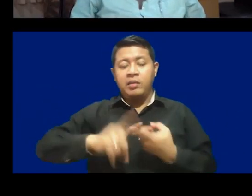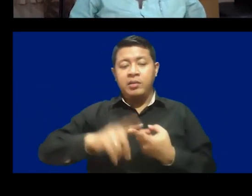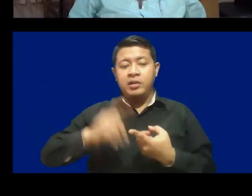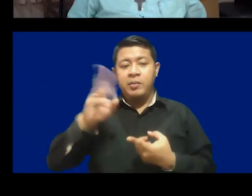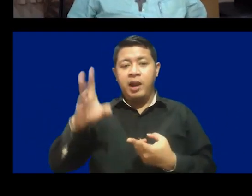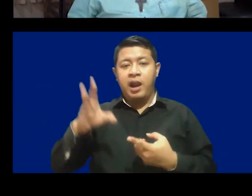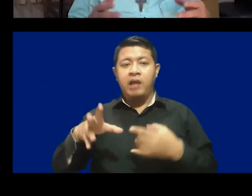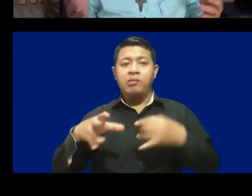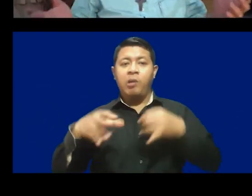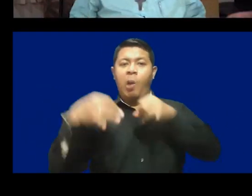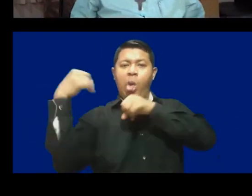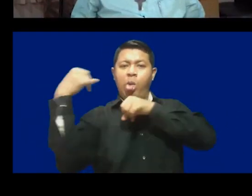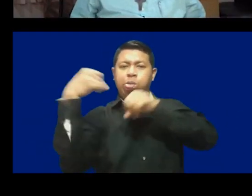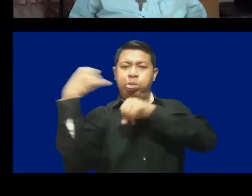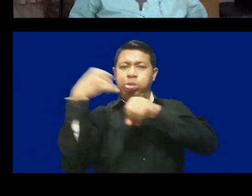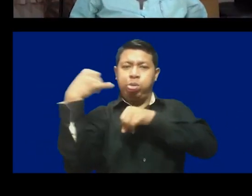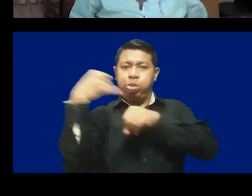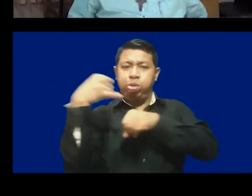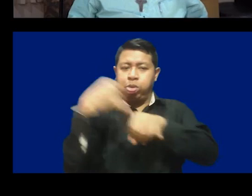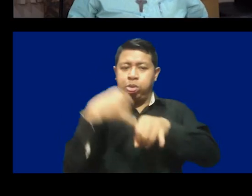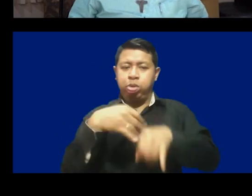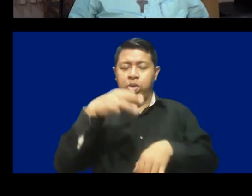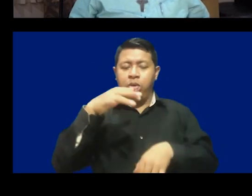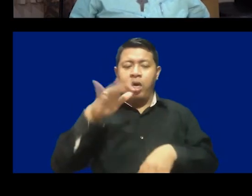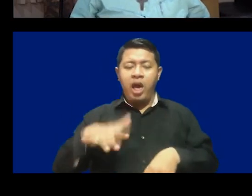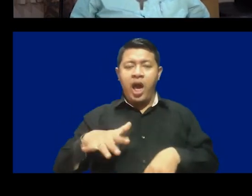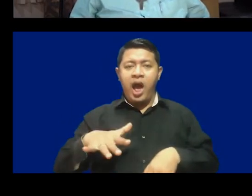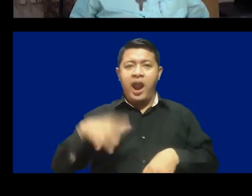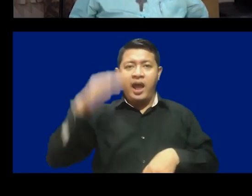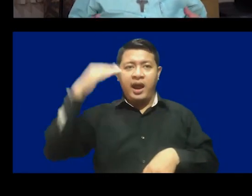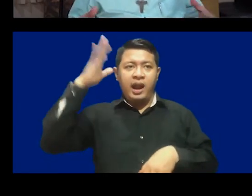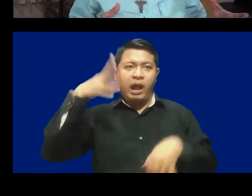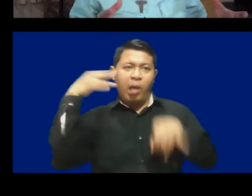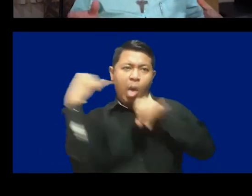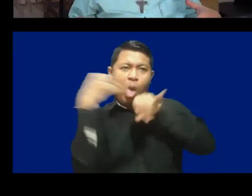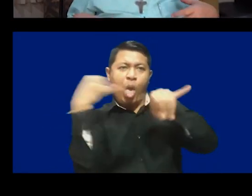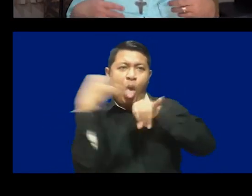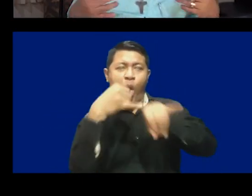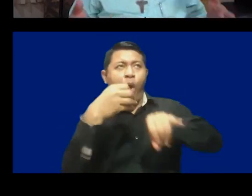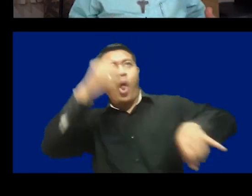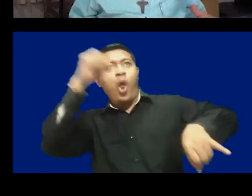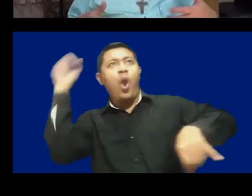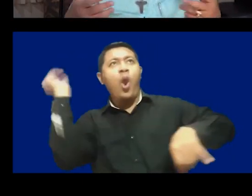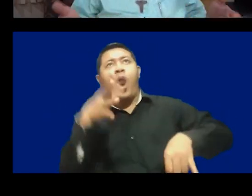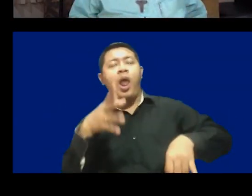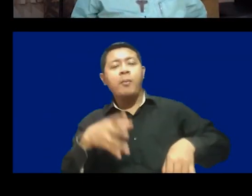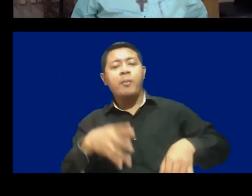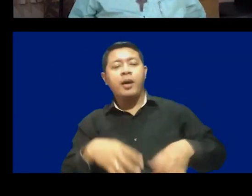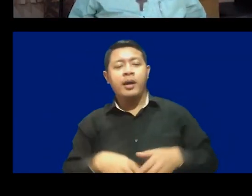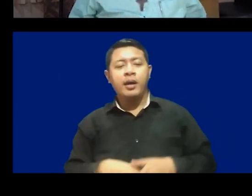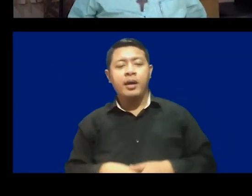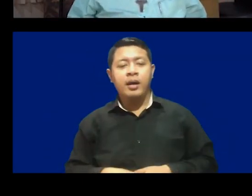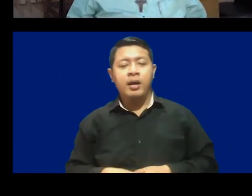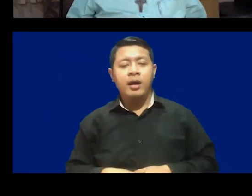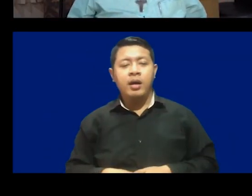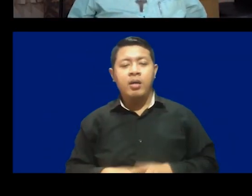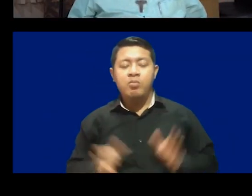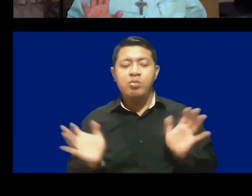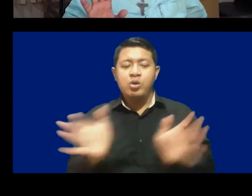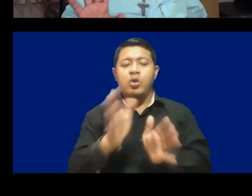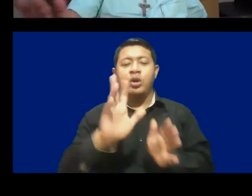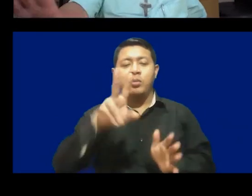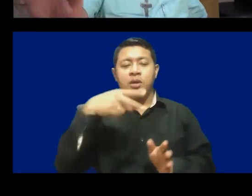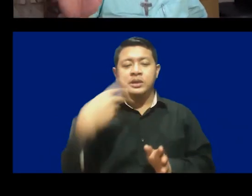lari, sementara teman-teman lainnya membuli. Anak-anak laki-laki banyak yang membuli, mengejek,